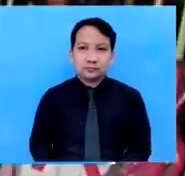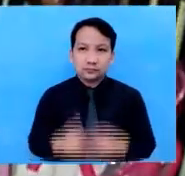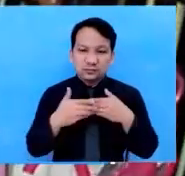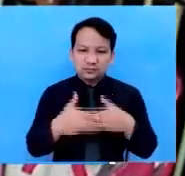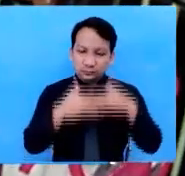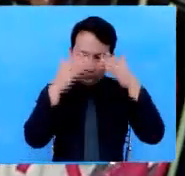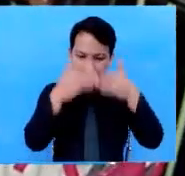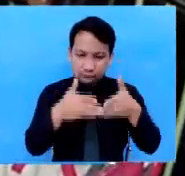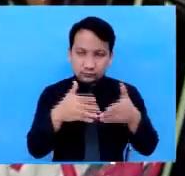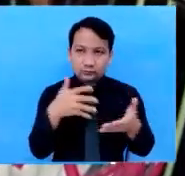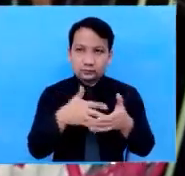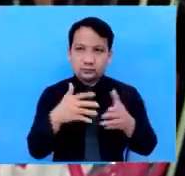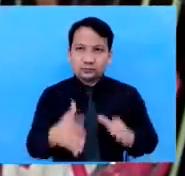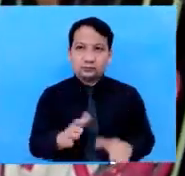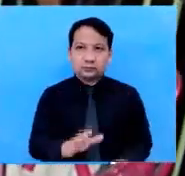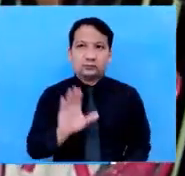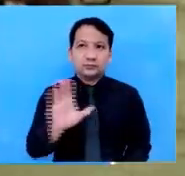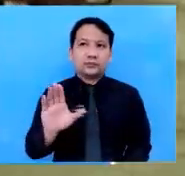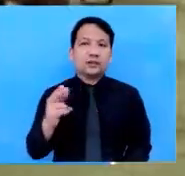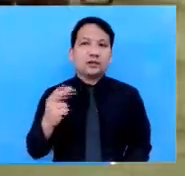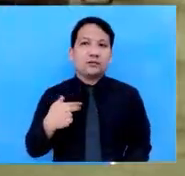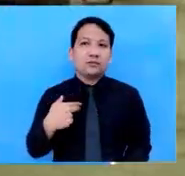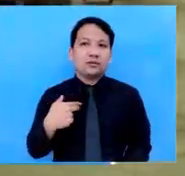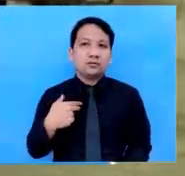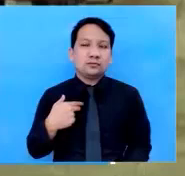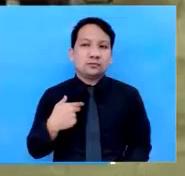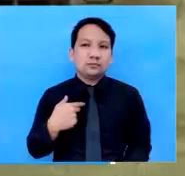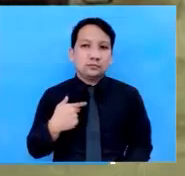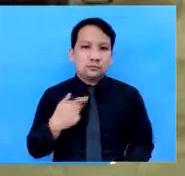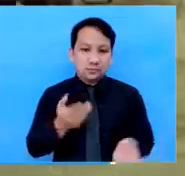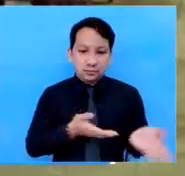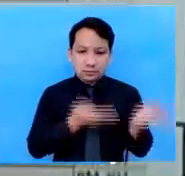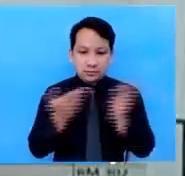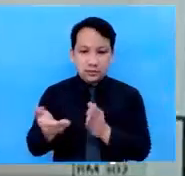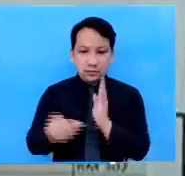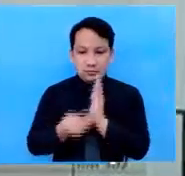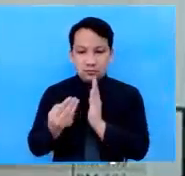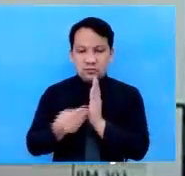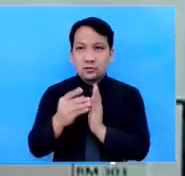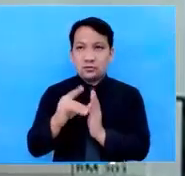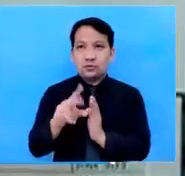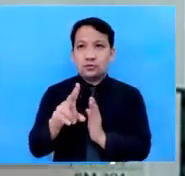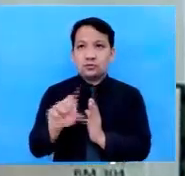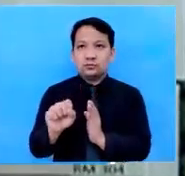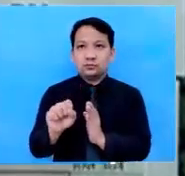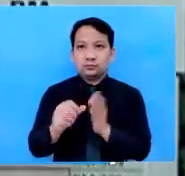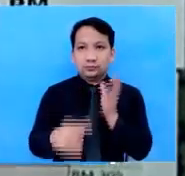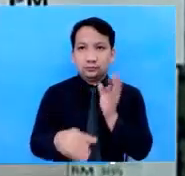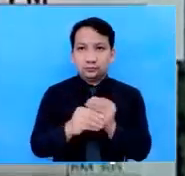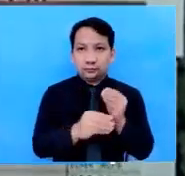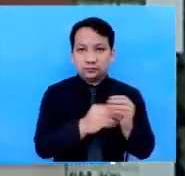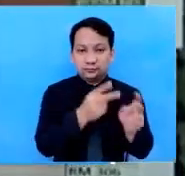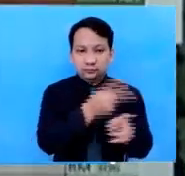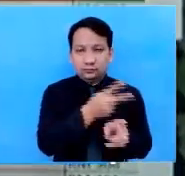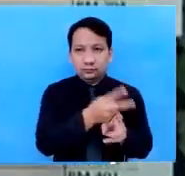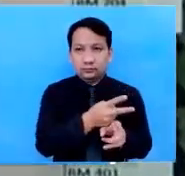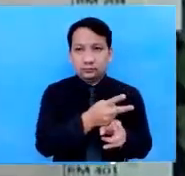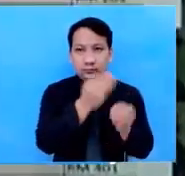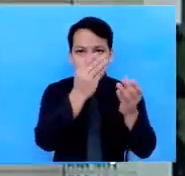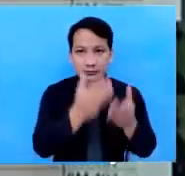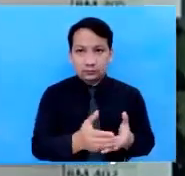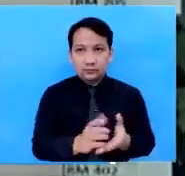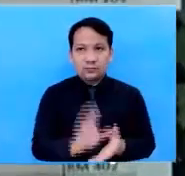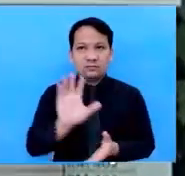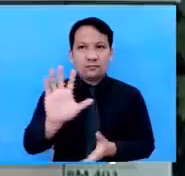pag-aaral ng mga bata, may mga iuuwi silang mga module. Kung kinakailangan naman ng dagdag gabay mula sa mga guro, magsasagawa